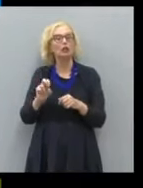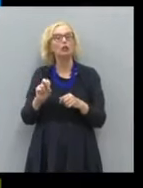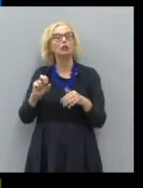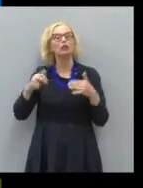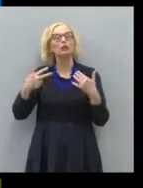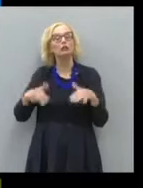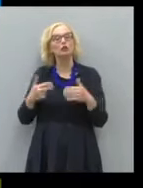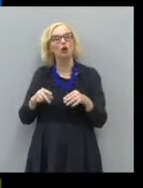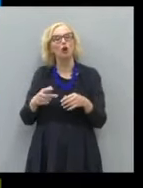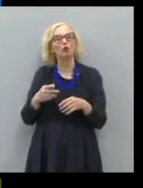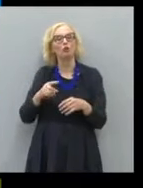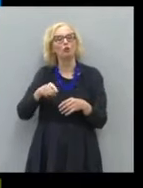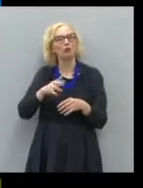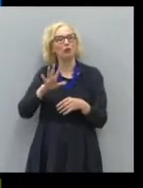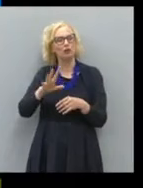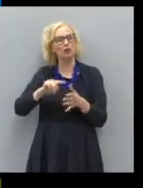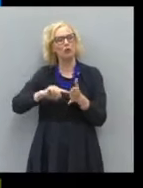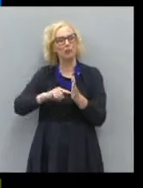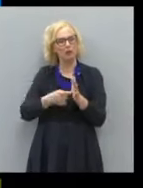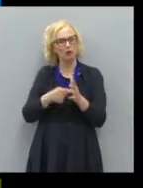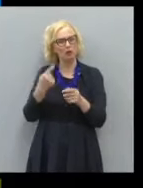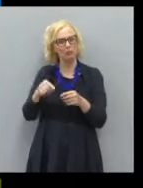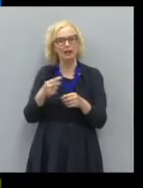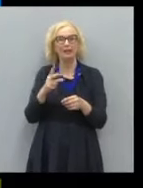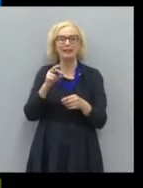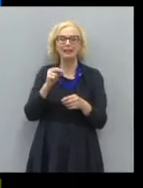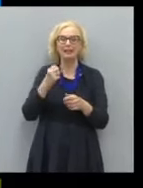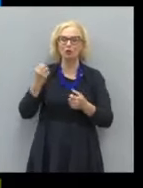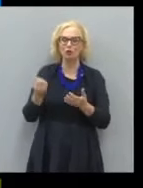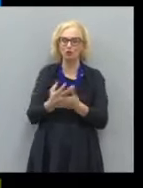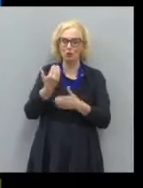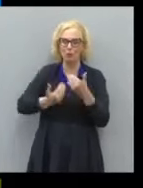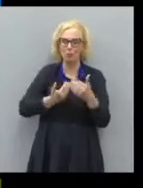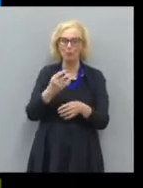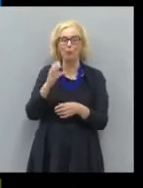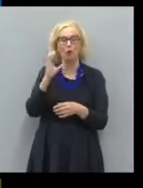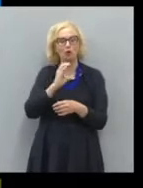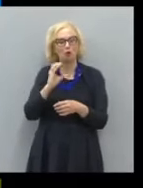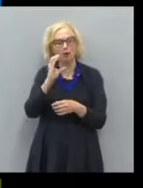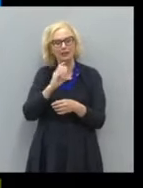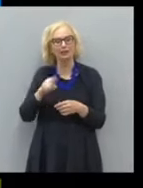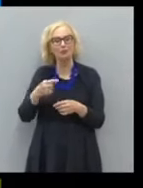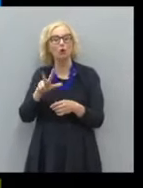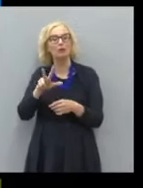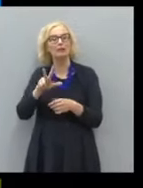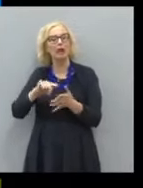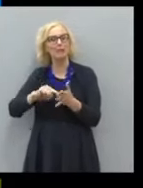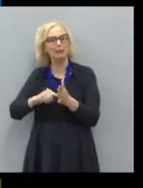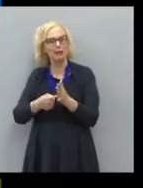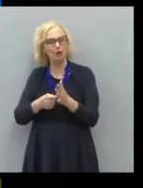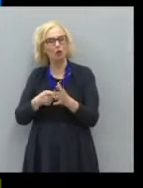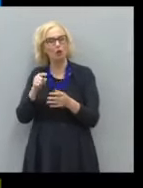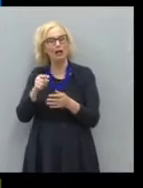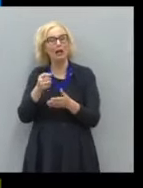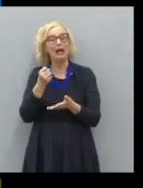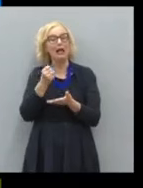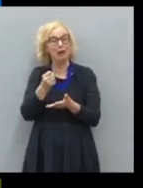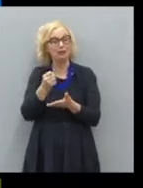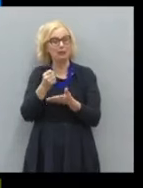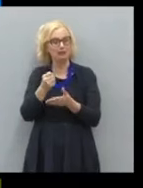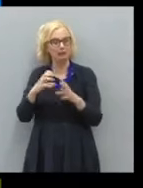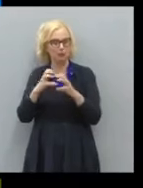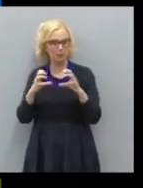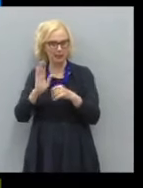trentino sviluppo per i settori produttivi il turismo 3 milioni per la capitalizzazione delle imprese questo provvedimento